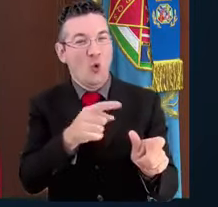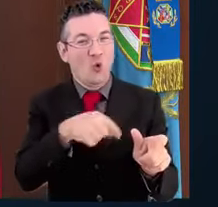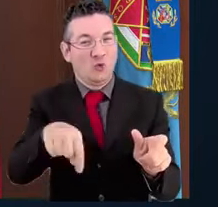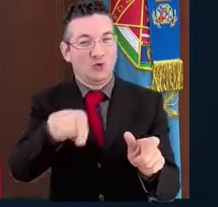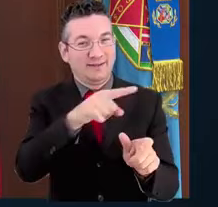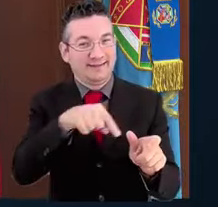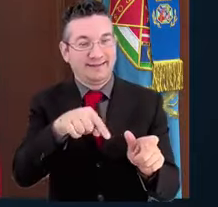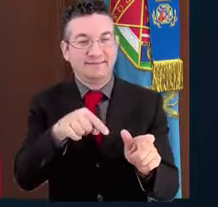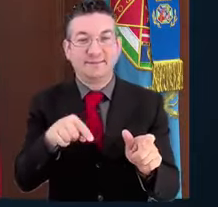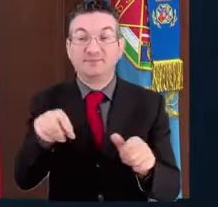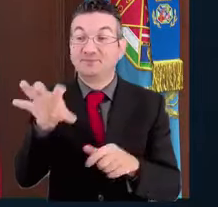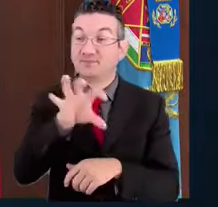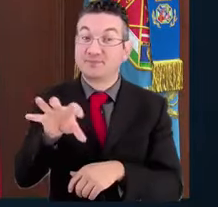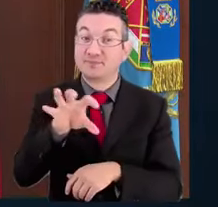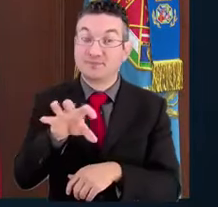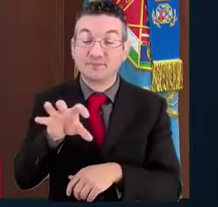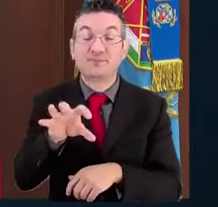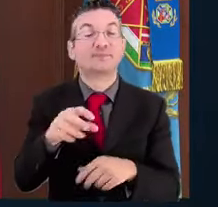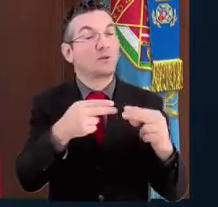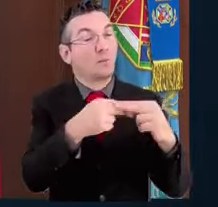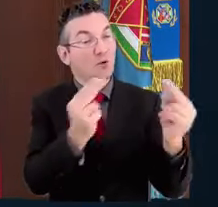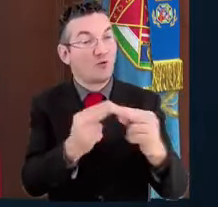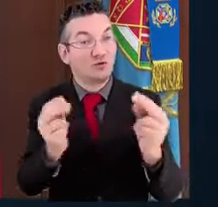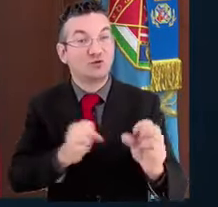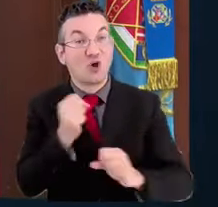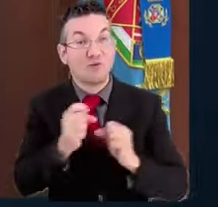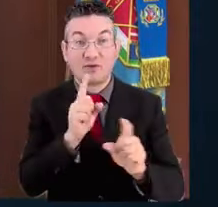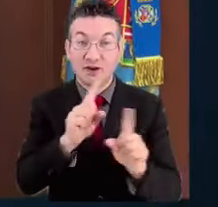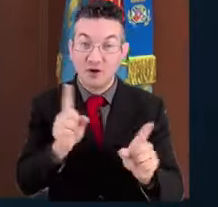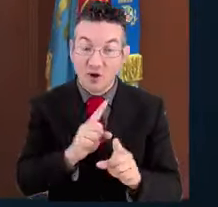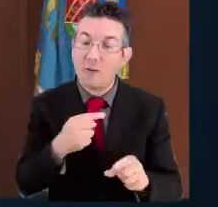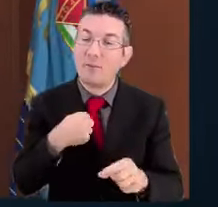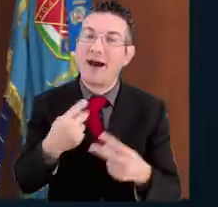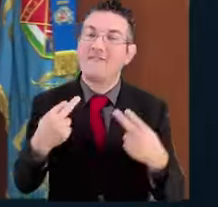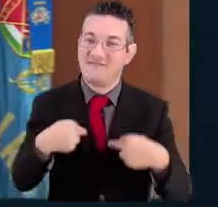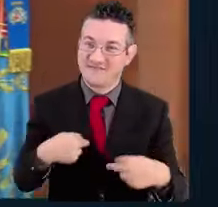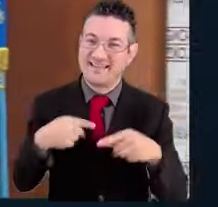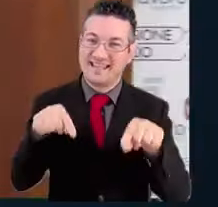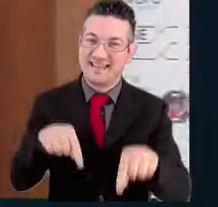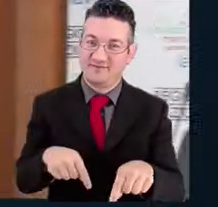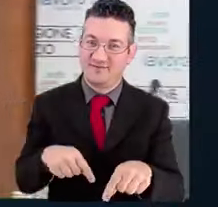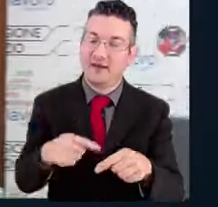province non soffrono ma la vivono questa realtà grazie a tutti e buon lavoro